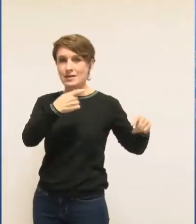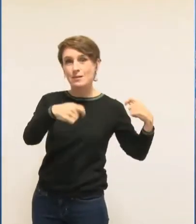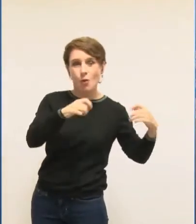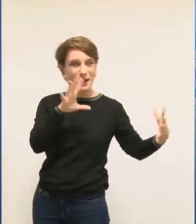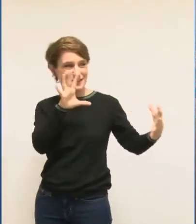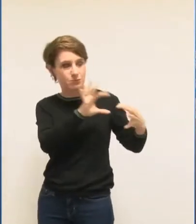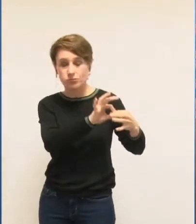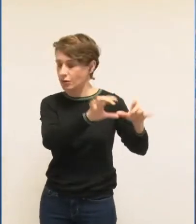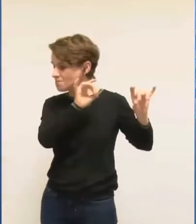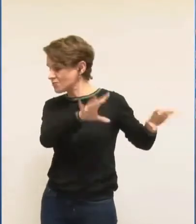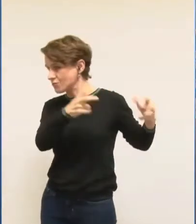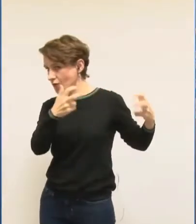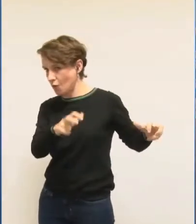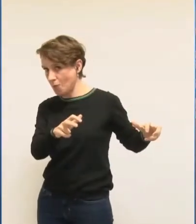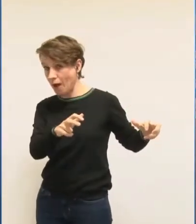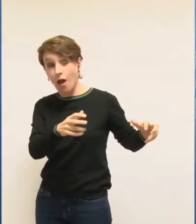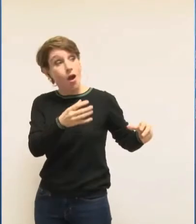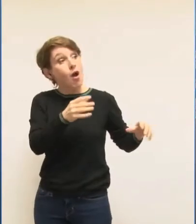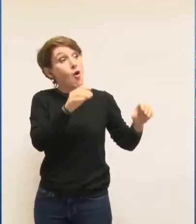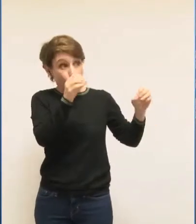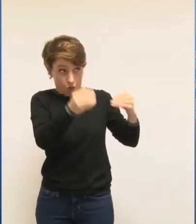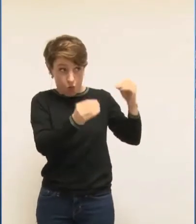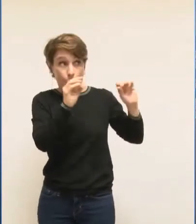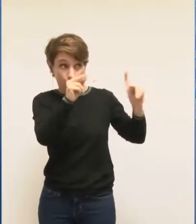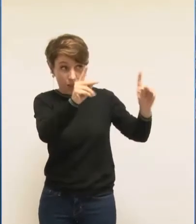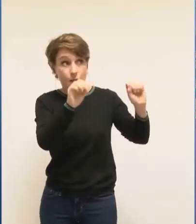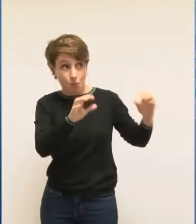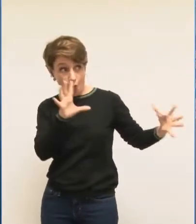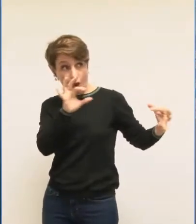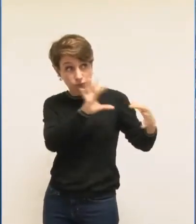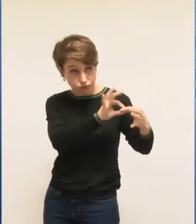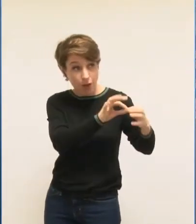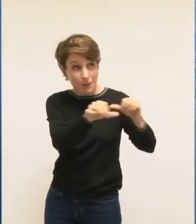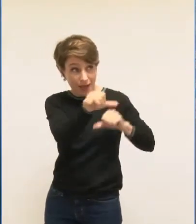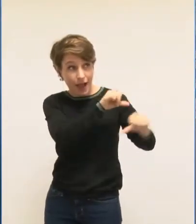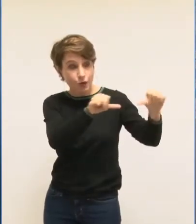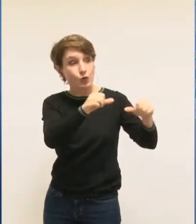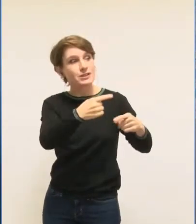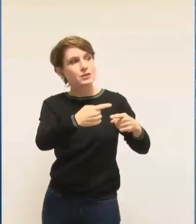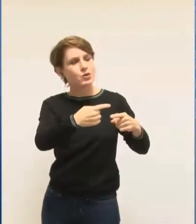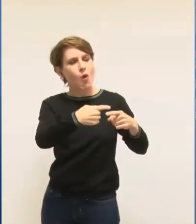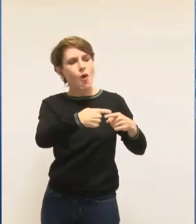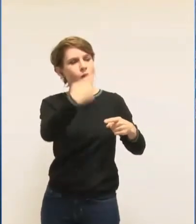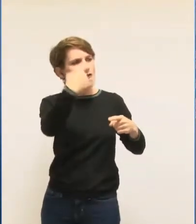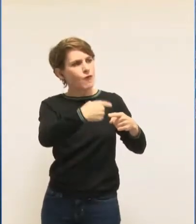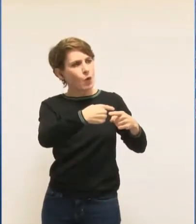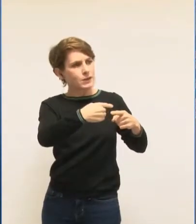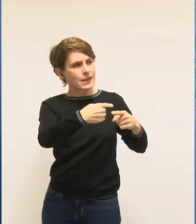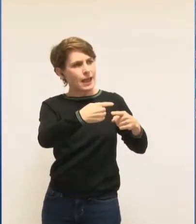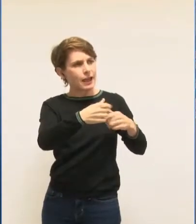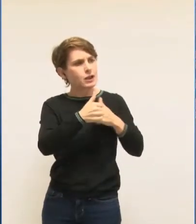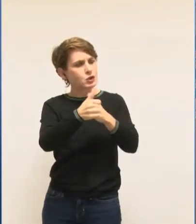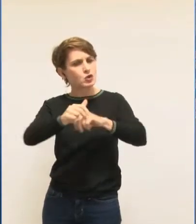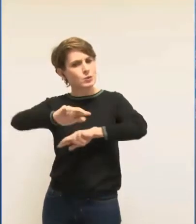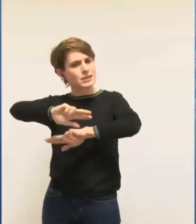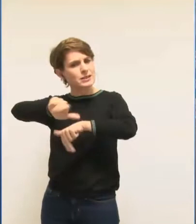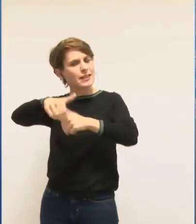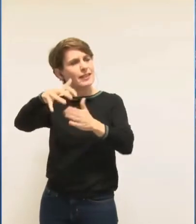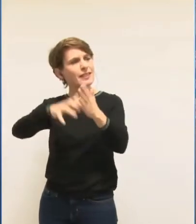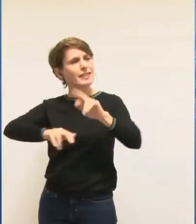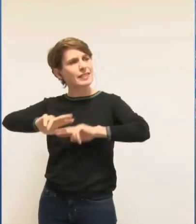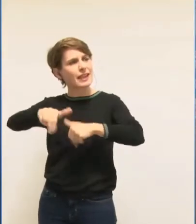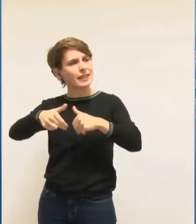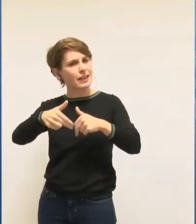préalables. Que l'Arménie reconnaisse la frontière actuelle définie par le traité de Kars en 1921, ce qui